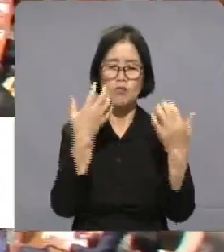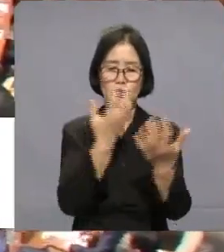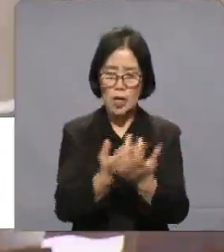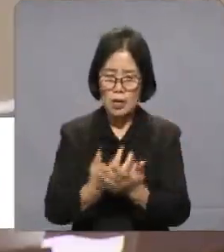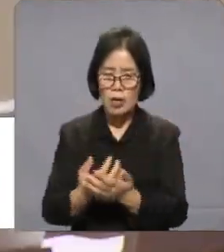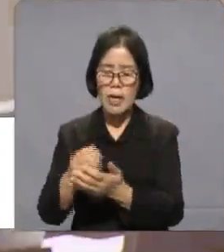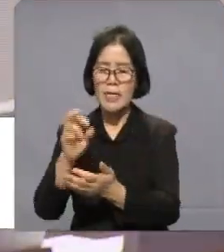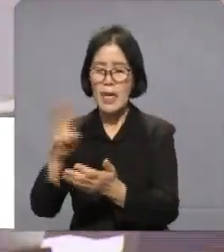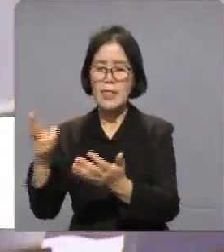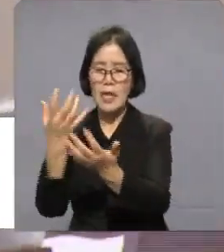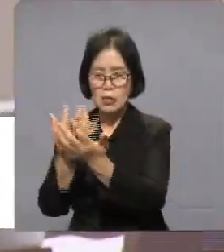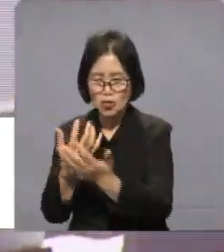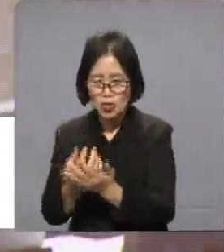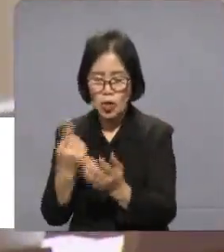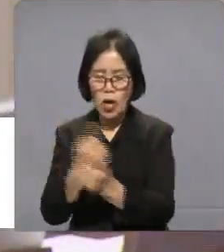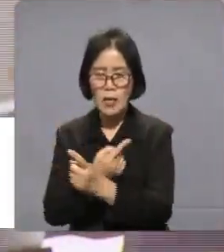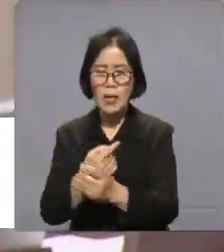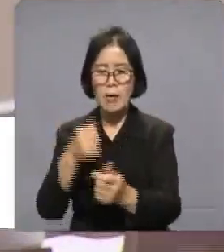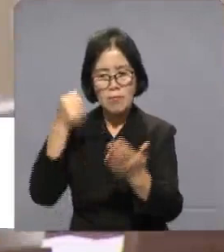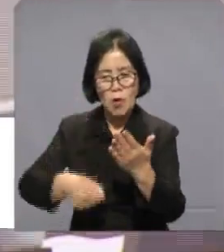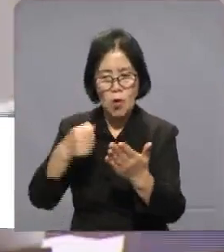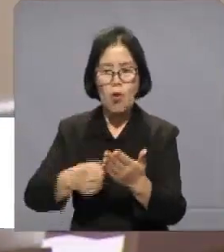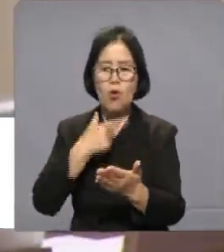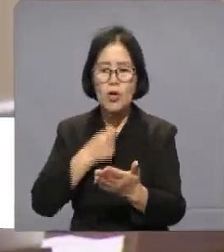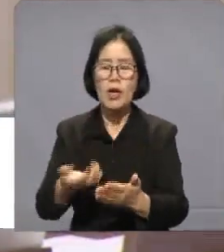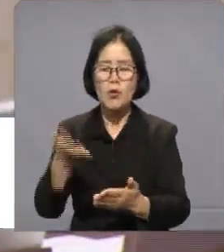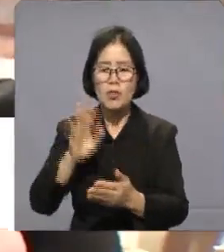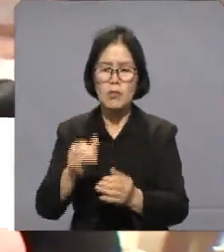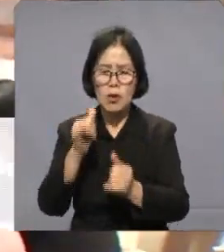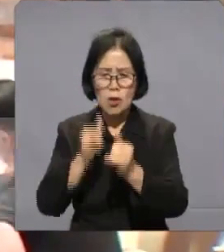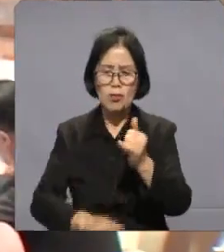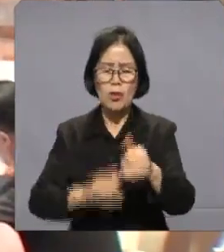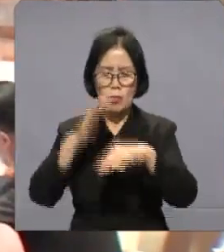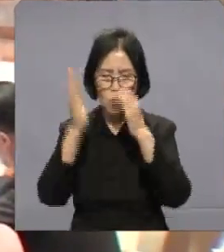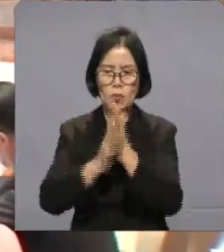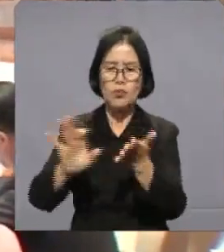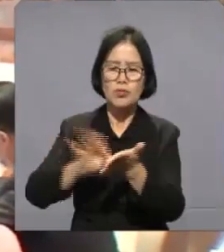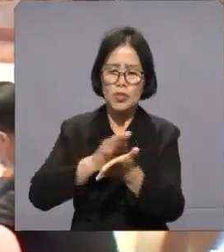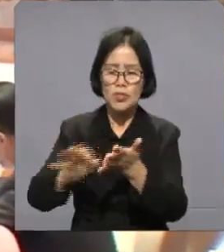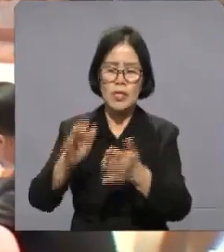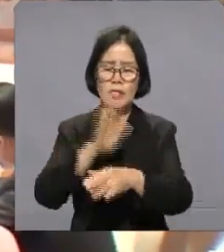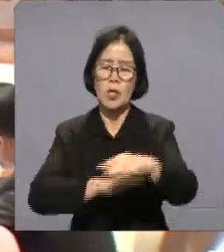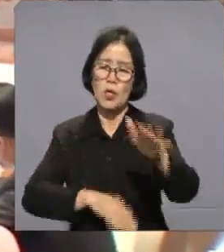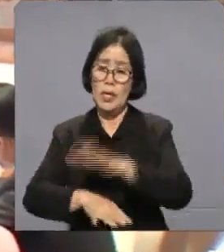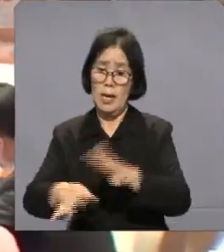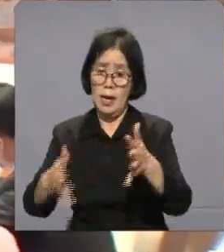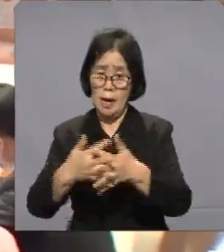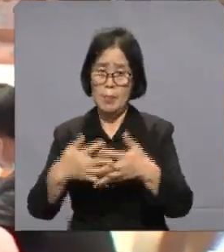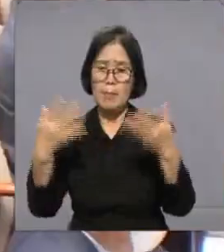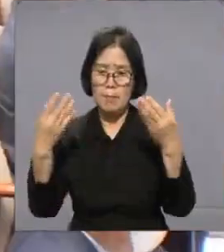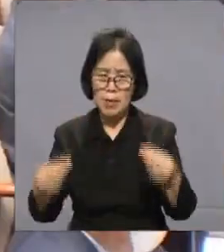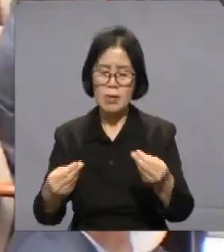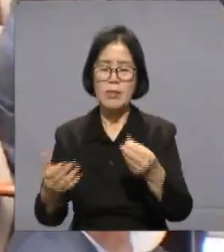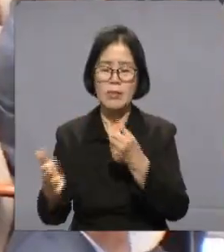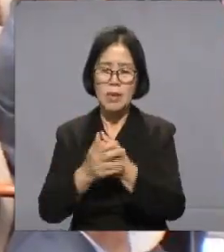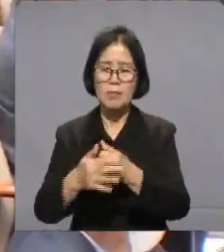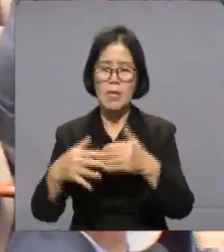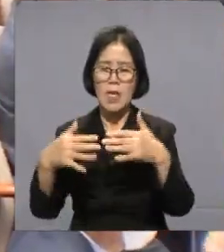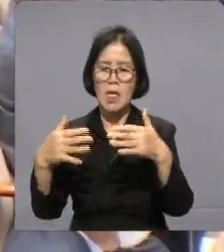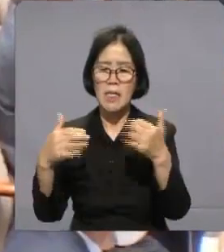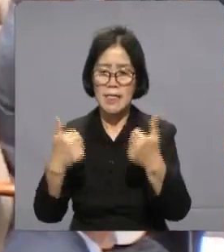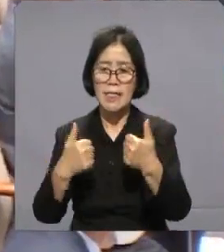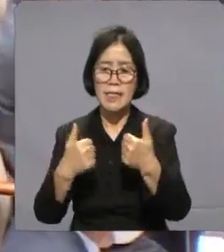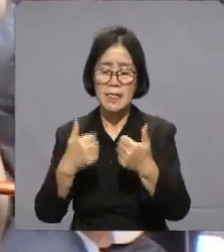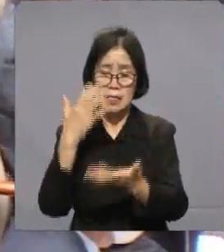수정안의 표결 처리를 요구하고 있지만 역대 모든 예산안이 여야 합의로 처리된 만큼 김진표 의장이 내일